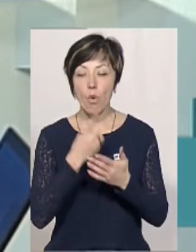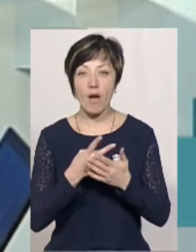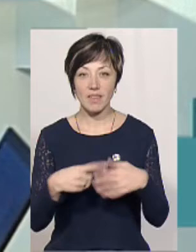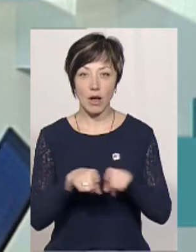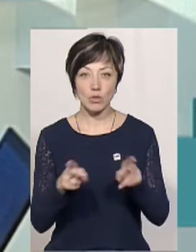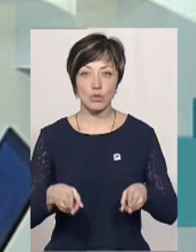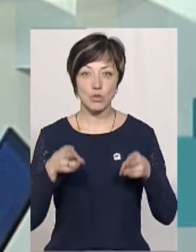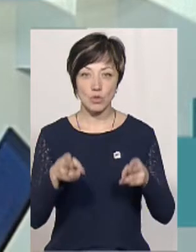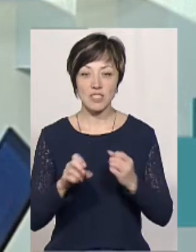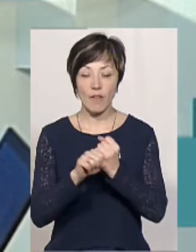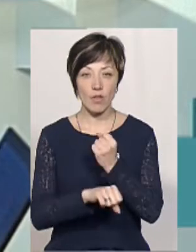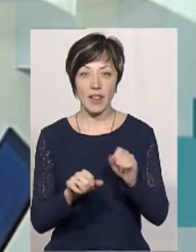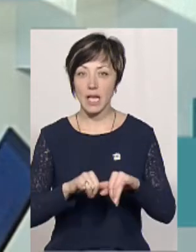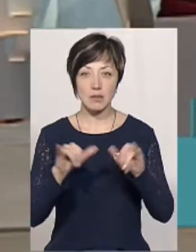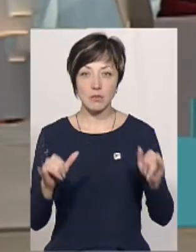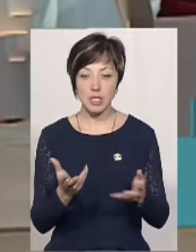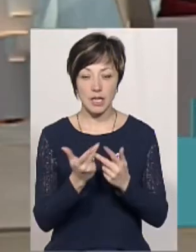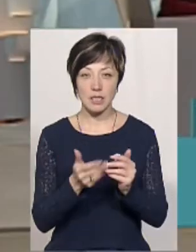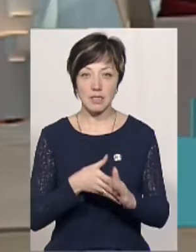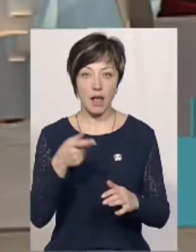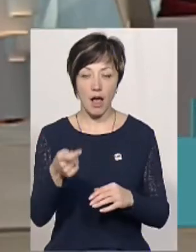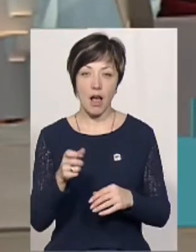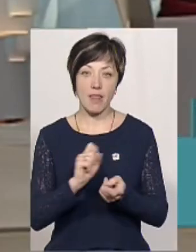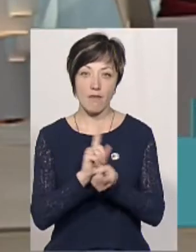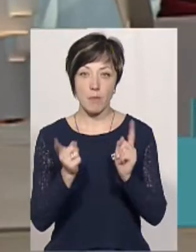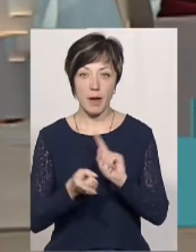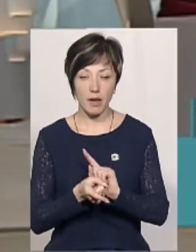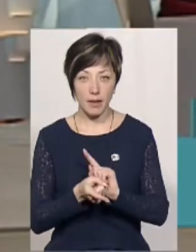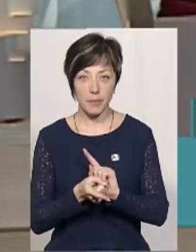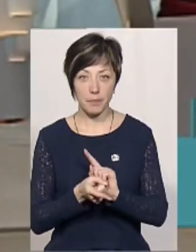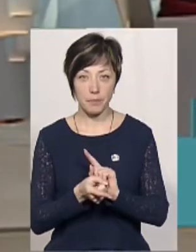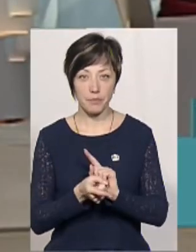не навпаки не збільшило кількість якихось заяв необґрунтованих, а навпаки